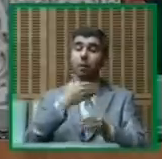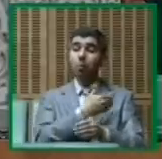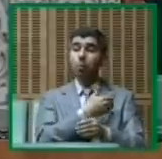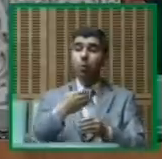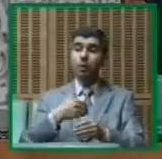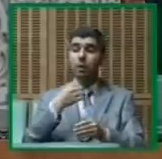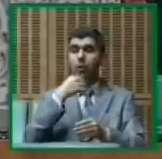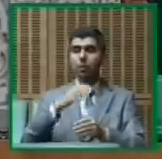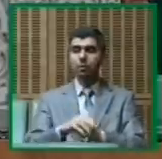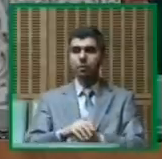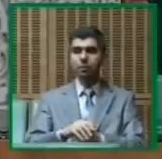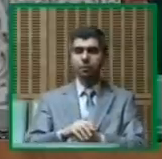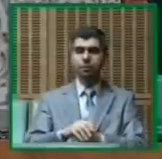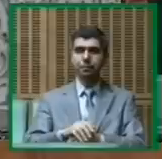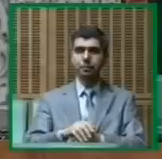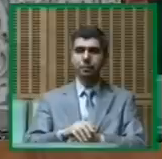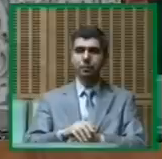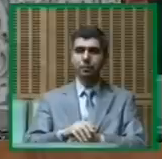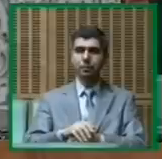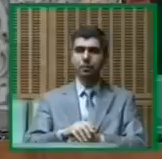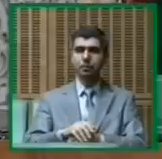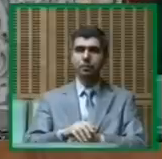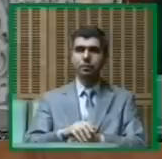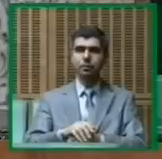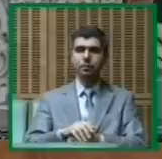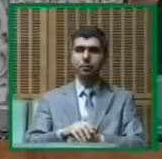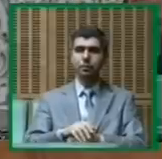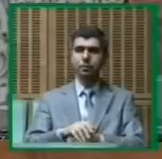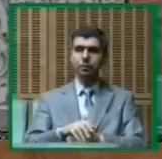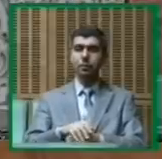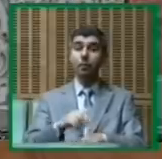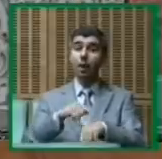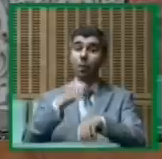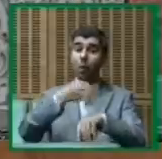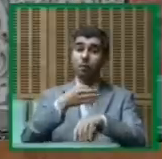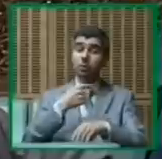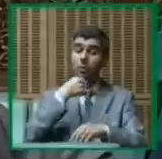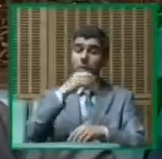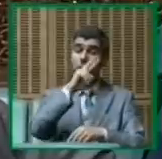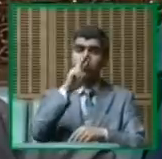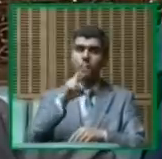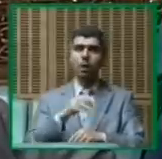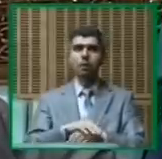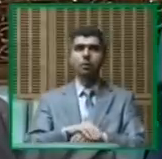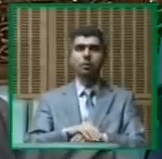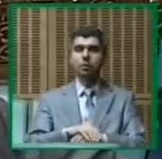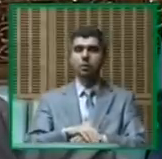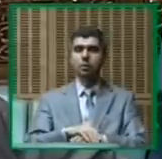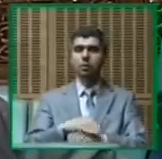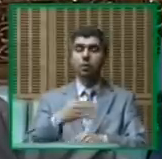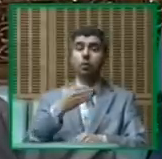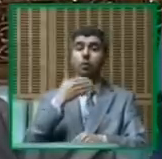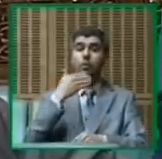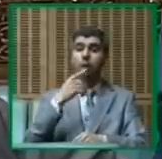تدلاوي، تفضل لبسطي السؤال مع مراعاة كيف مع الوقت باش تعرف كيفاش. شكرا السيد الرئيس.